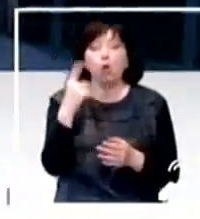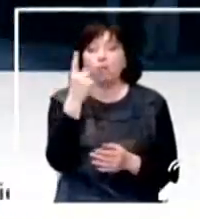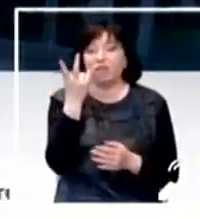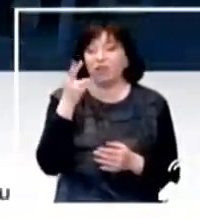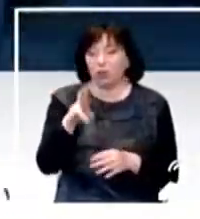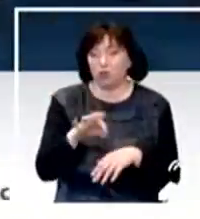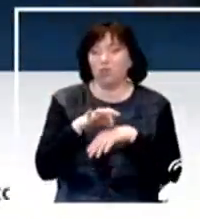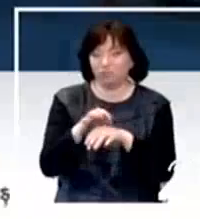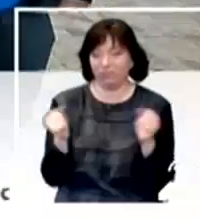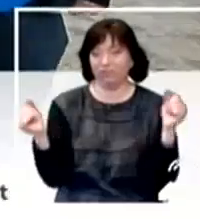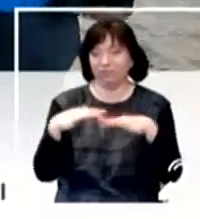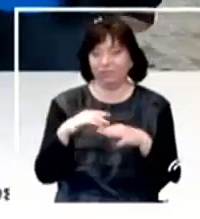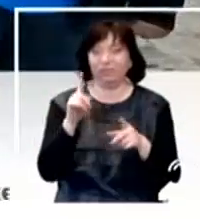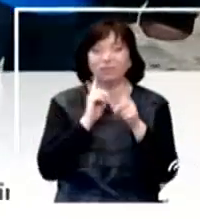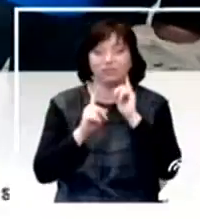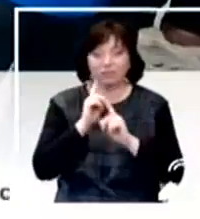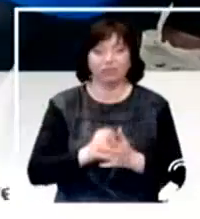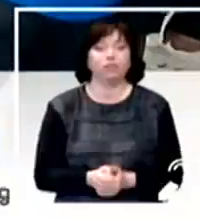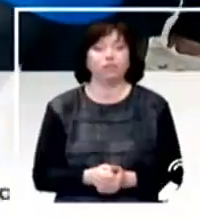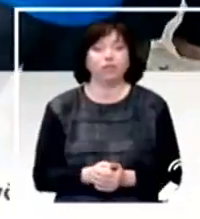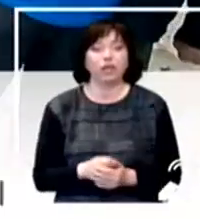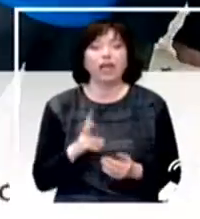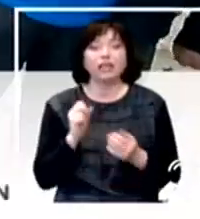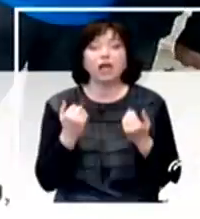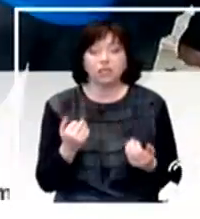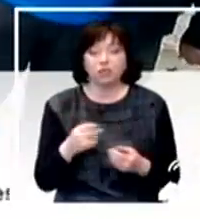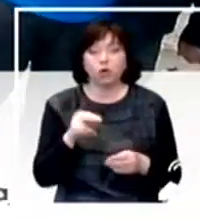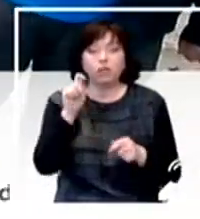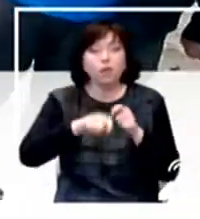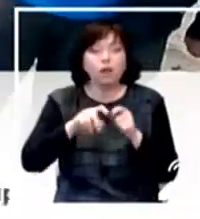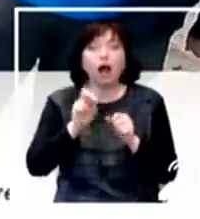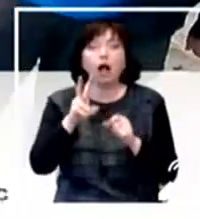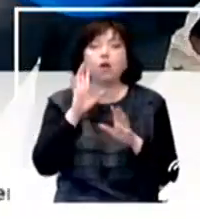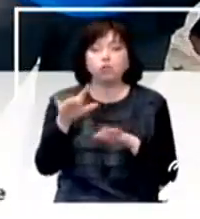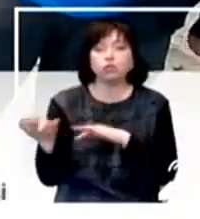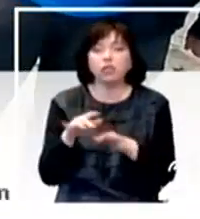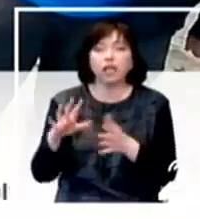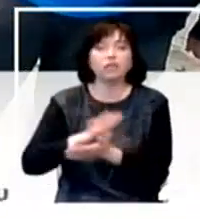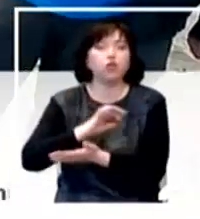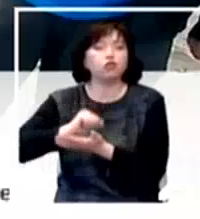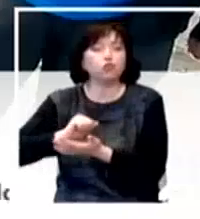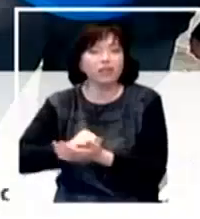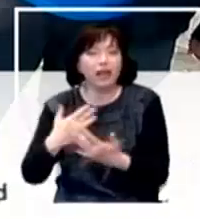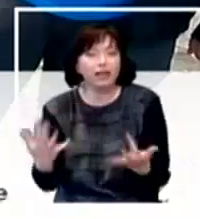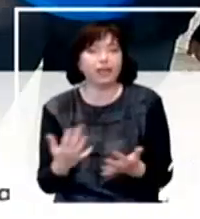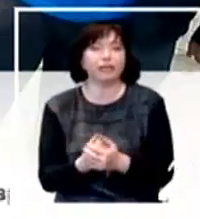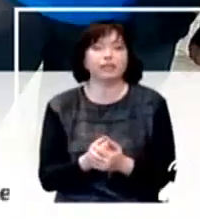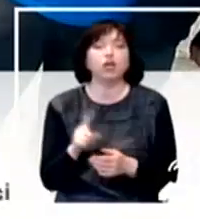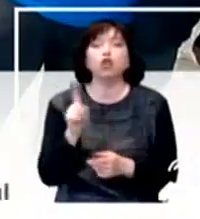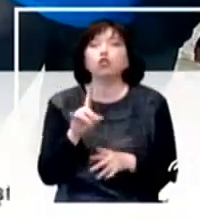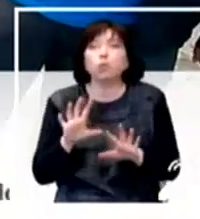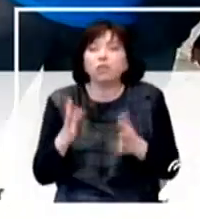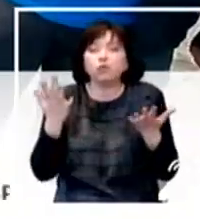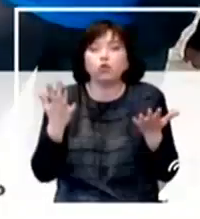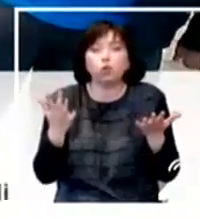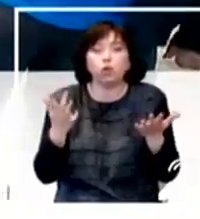Comunității Politice Europene. Practic astăzi se testează capacitatea presei și capacitatea GMSS de a putea